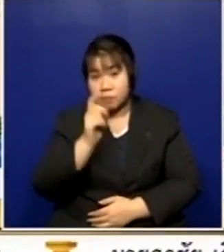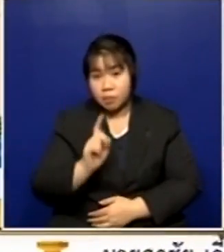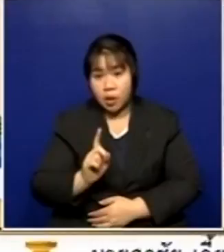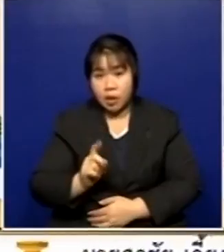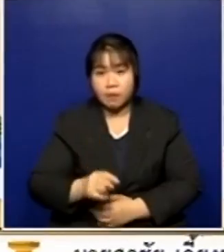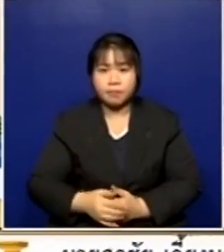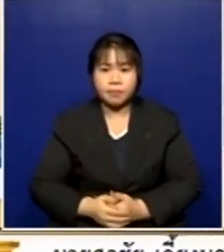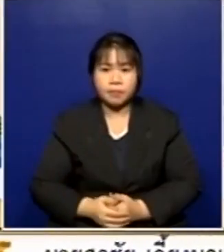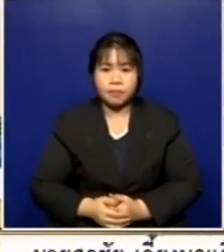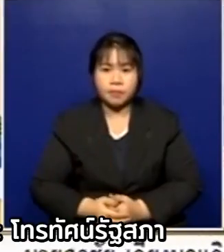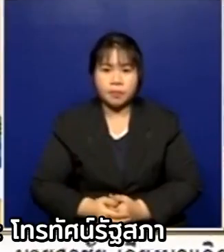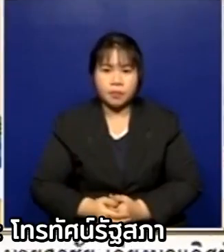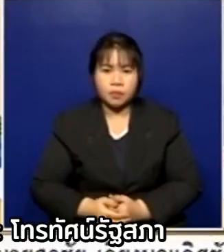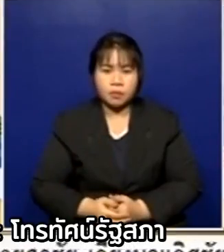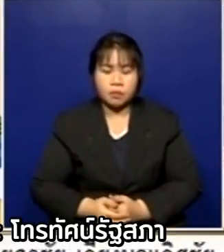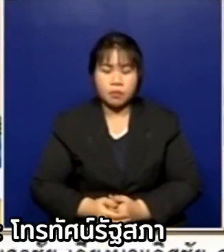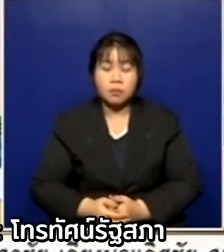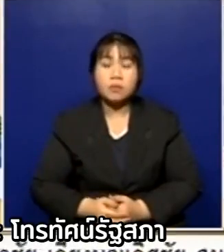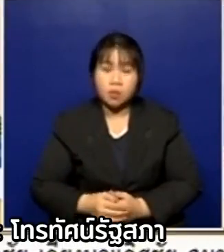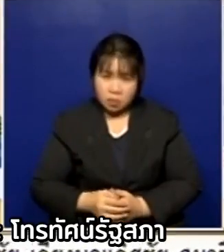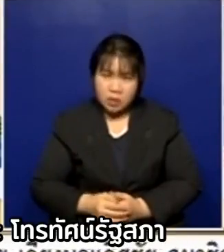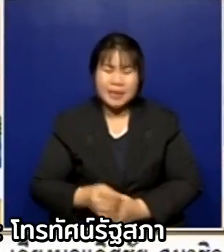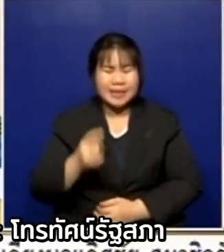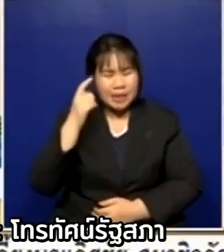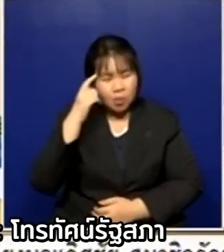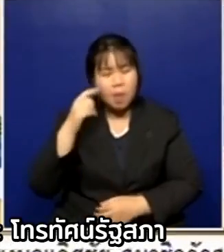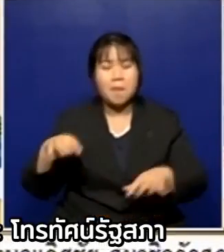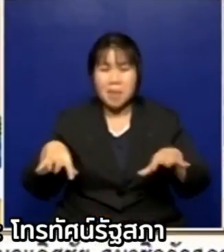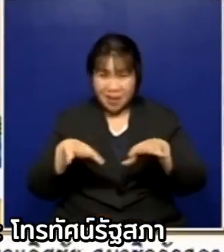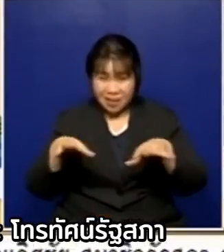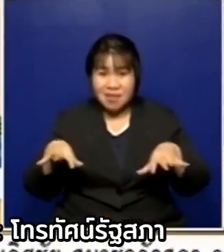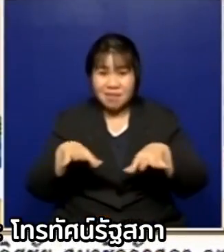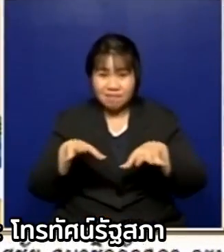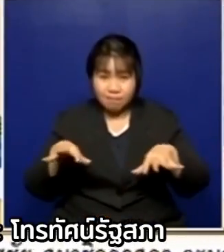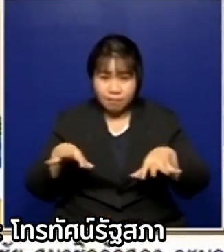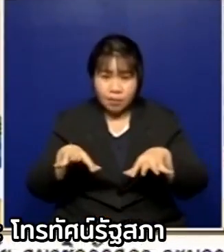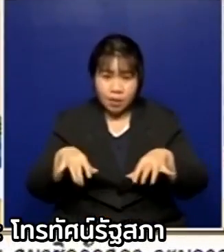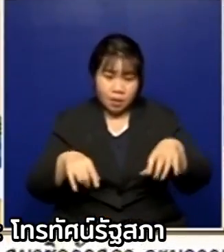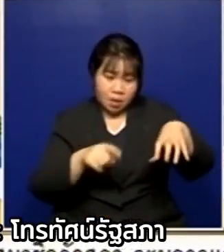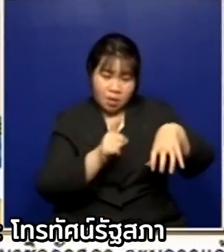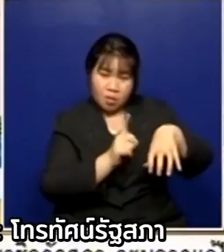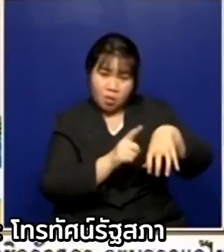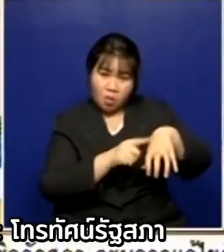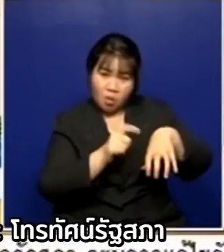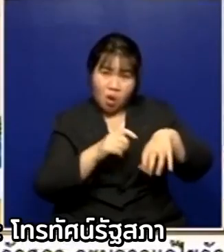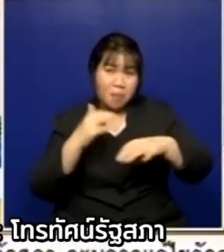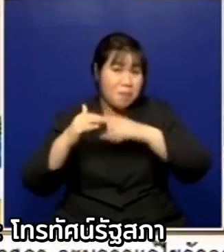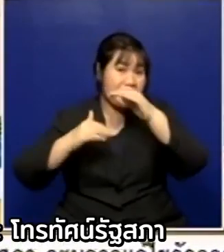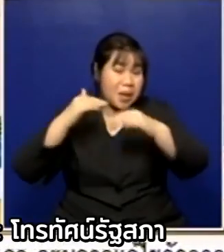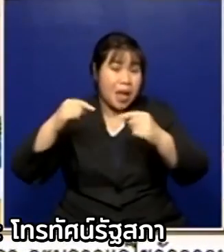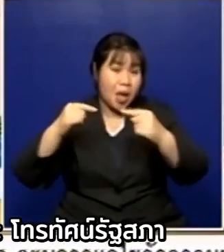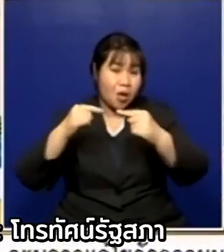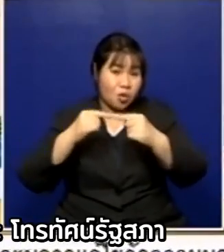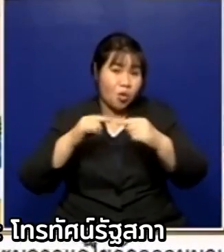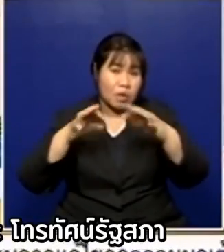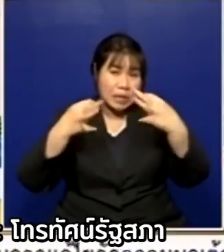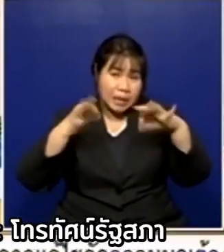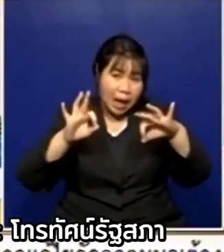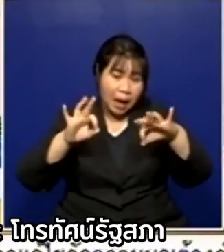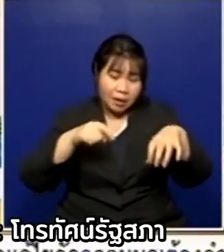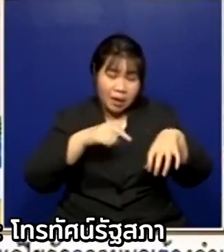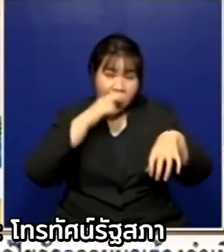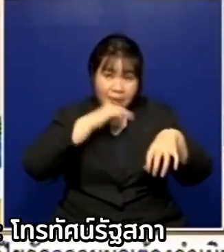มันเป็นธรรมดาการที่ต้องการพัฒนาเอกชนในประเทศไทย